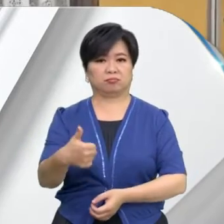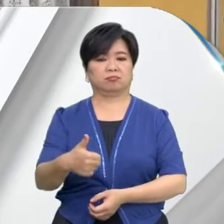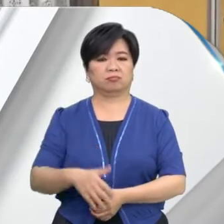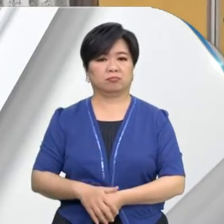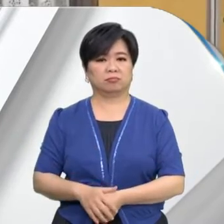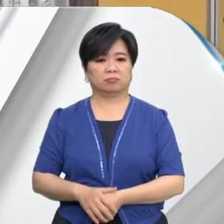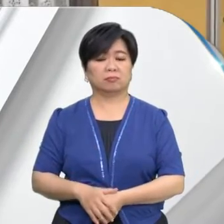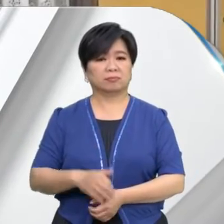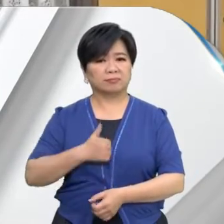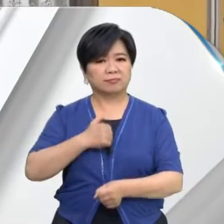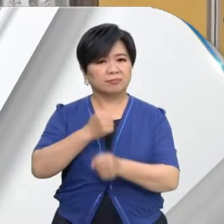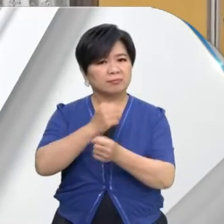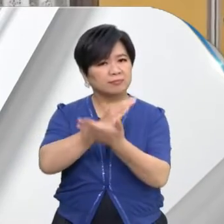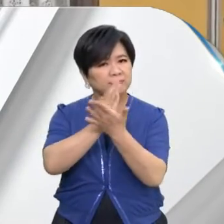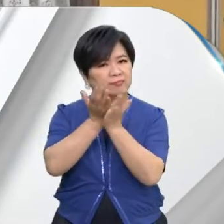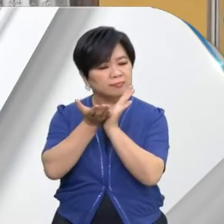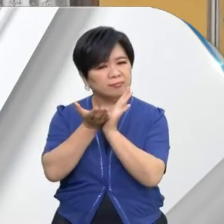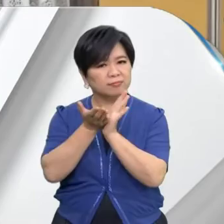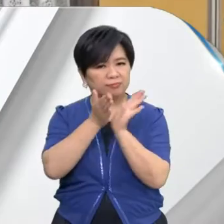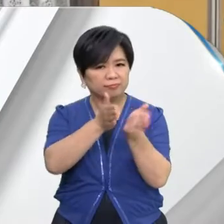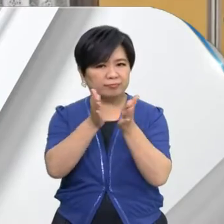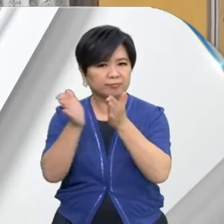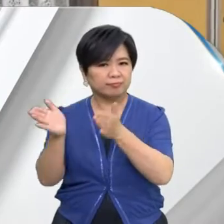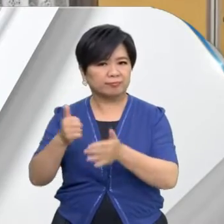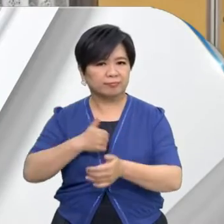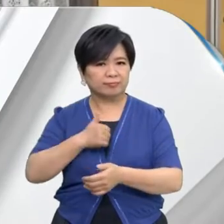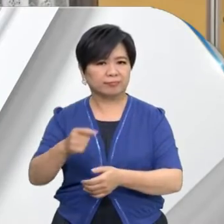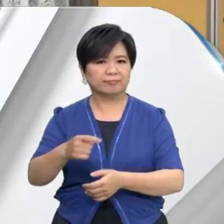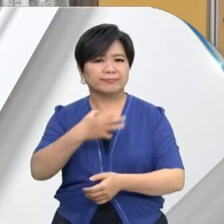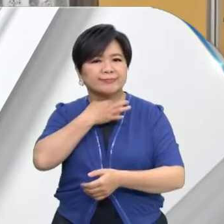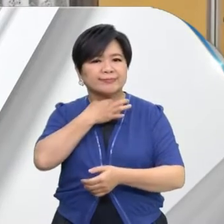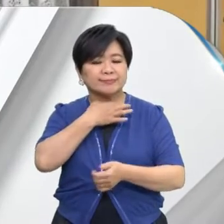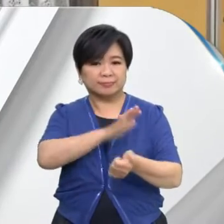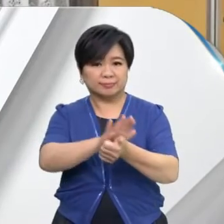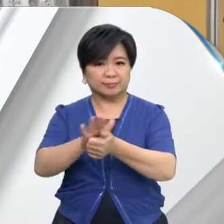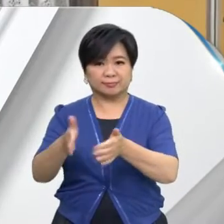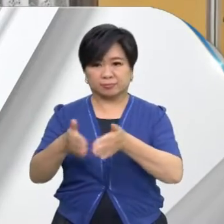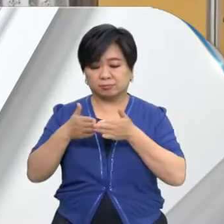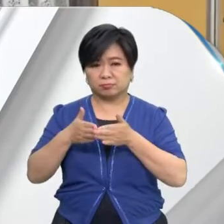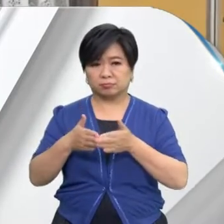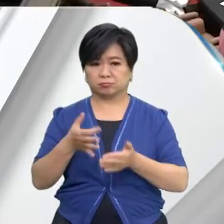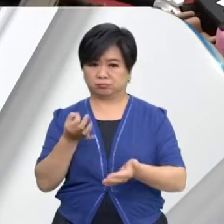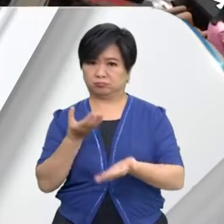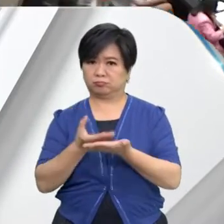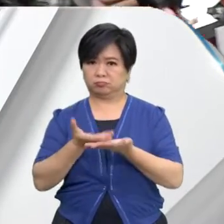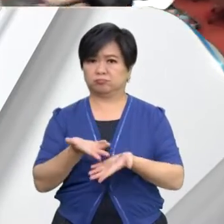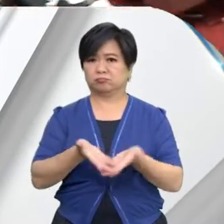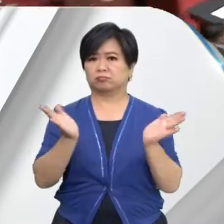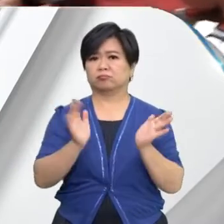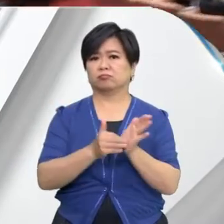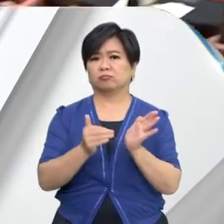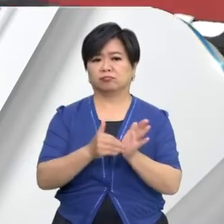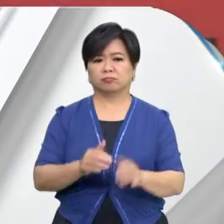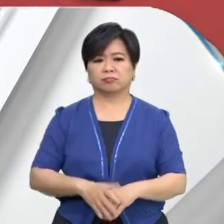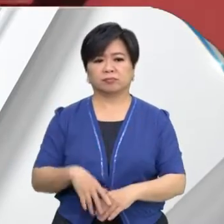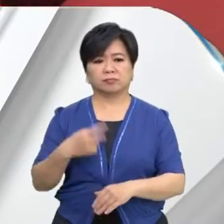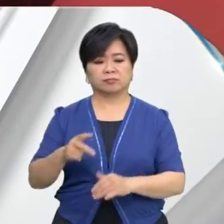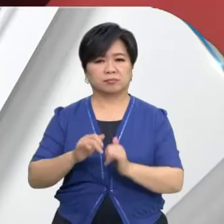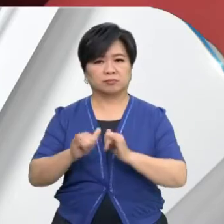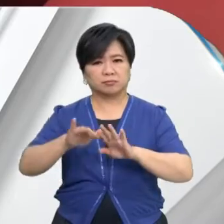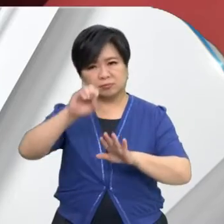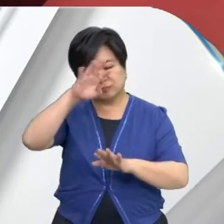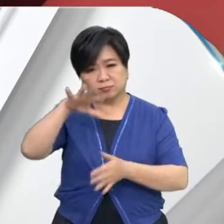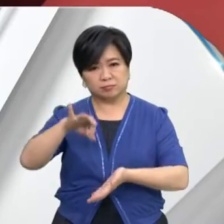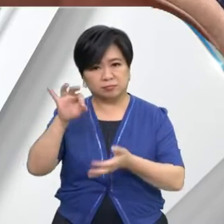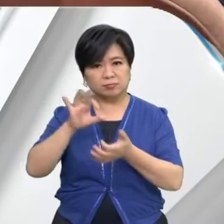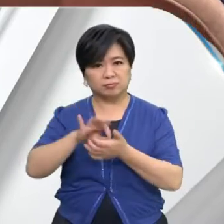上，我们的各行各业真正需要被纾困的各行各业，都有拿到现金补助啊。 另外，对民进党修正同意讲，做得